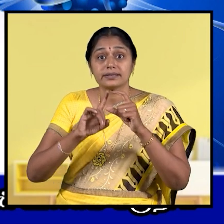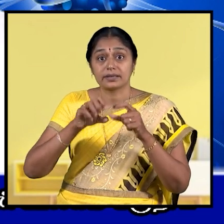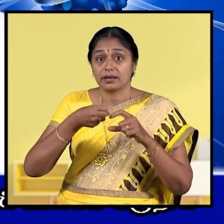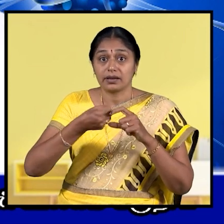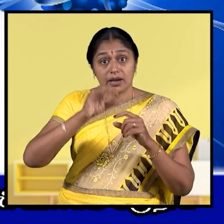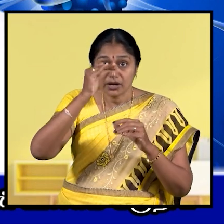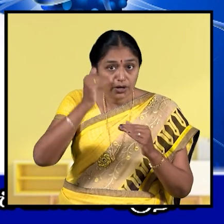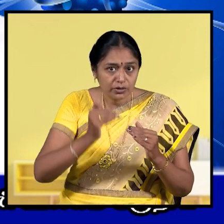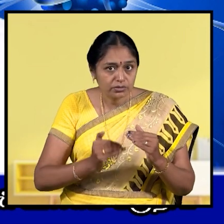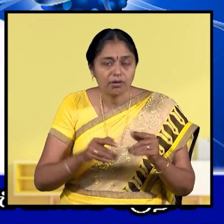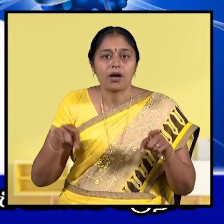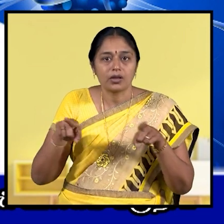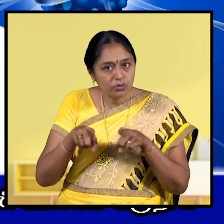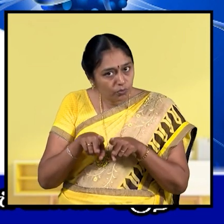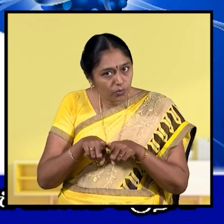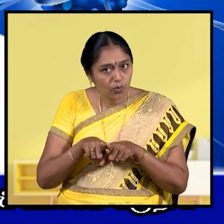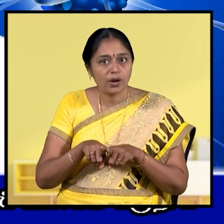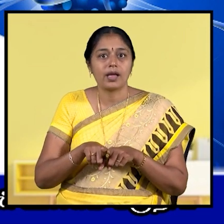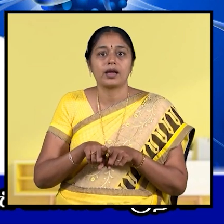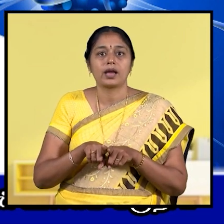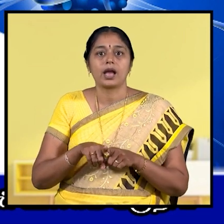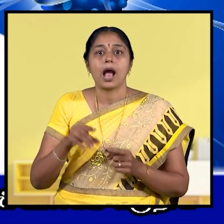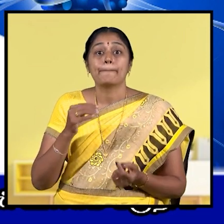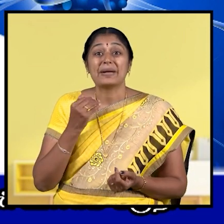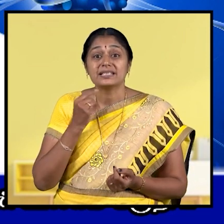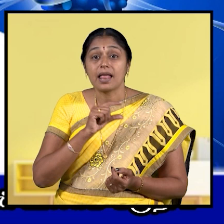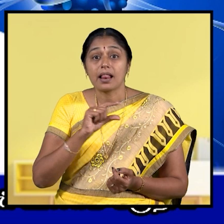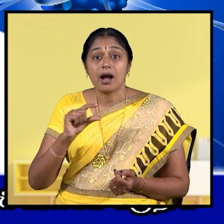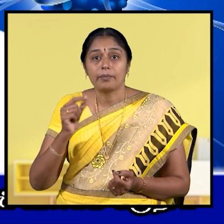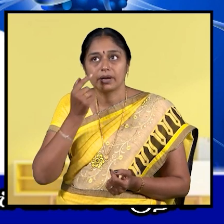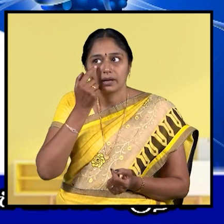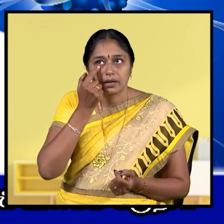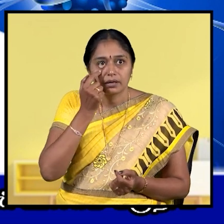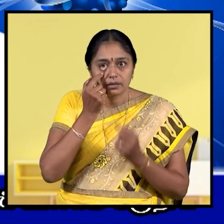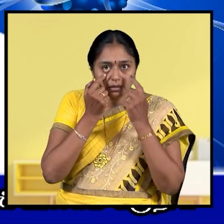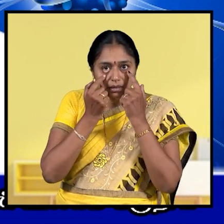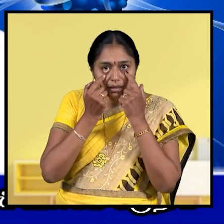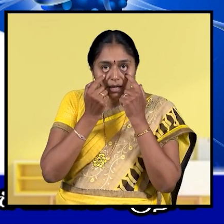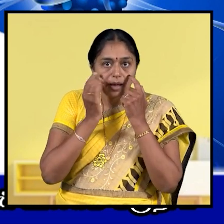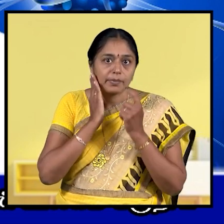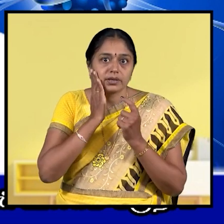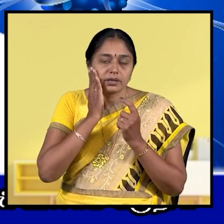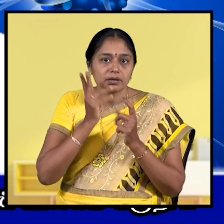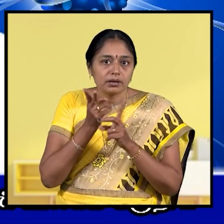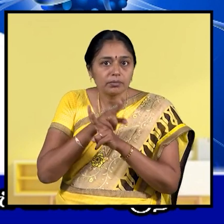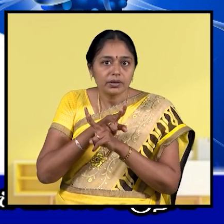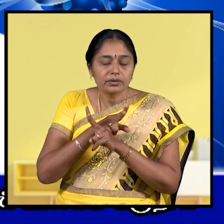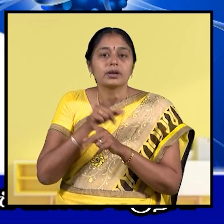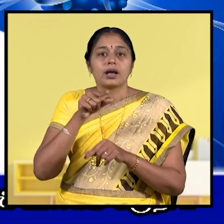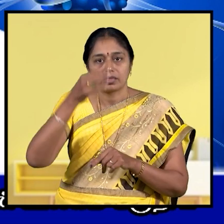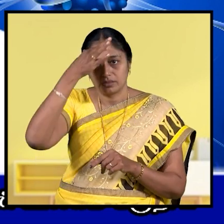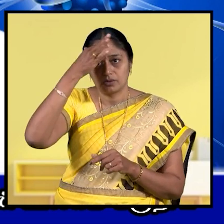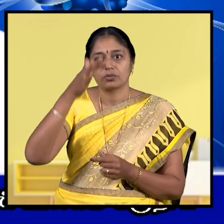ஹெப்படைட்டிஸ் பி அப்படிங்கிற இந்த சீரம் ஹெப்படைட்டிஸ் மஞ்சக்காமலை நோய்க்கு நம்ம வந்து பயன்படும். என்ன அப்படின்னு பார்த்தீங்கன்னா இது எதனால் உண்டாகுது அப்படின்னா என்ட்ரோ வைரஸ்